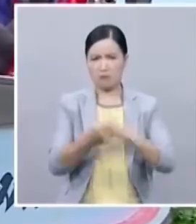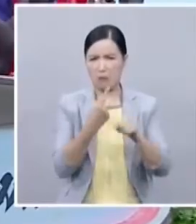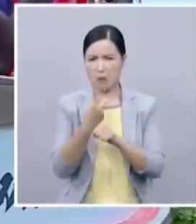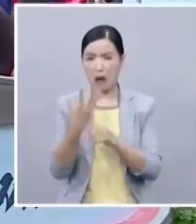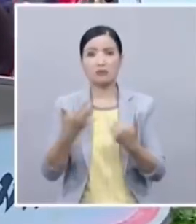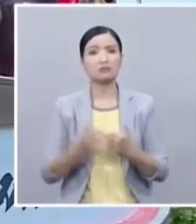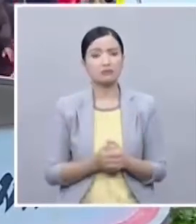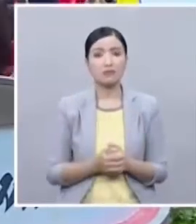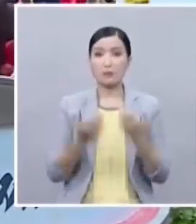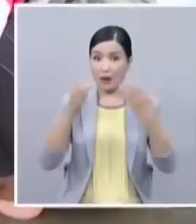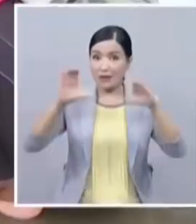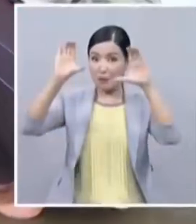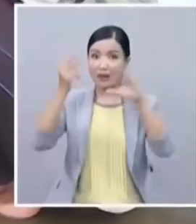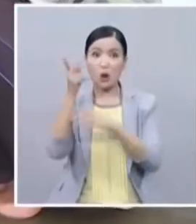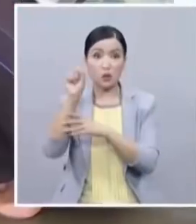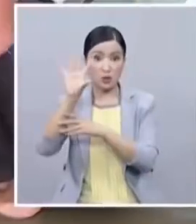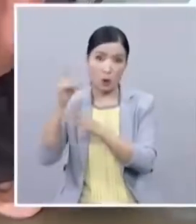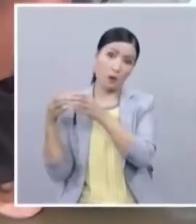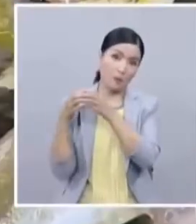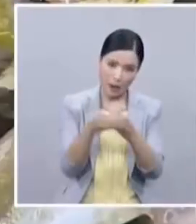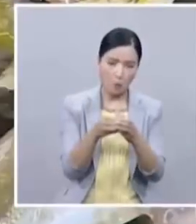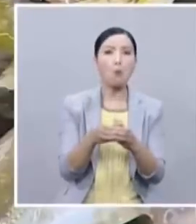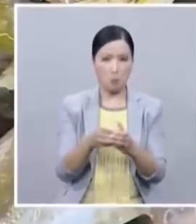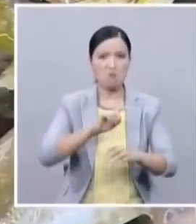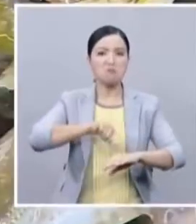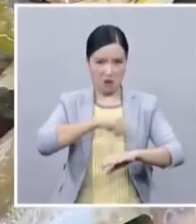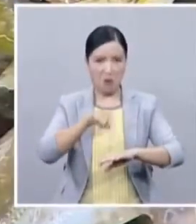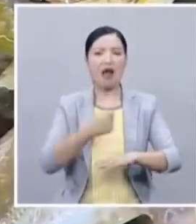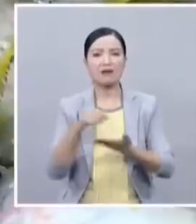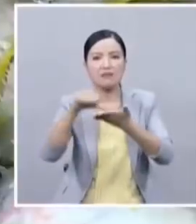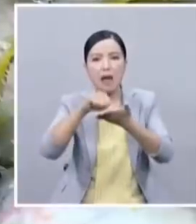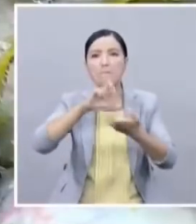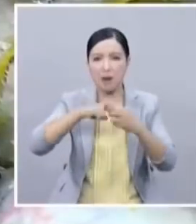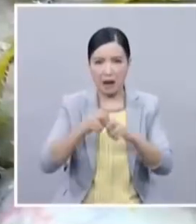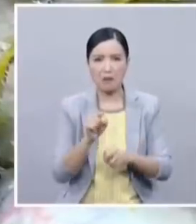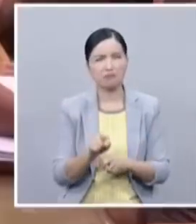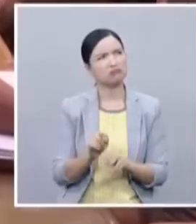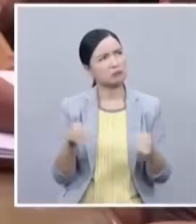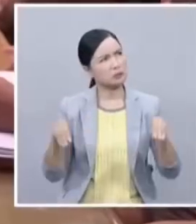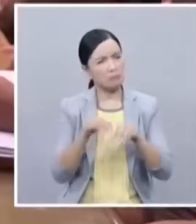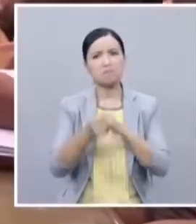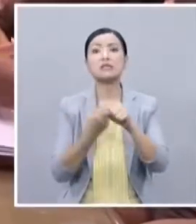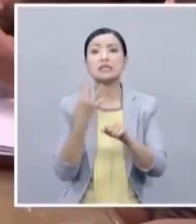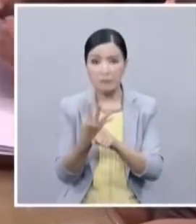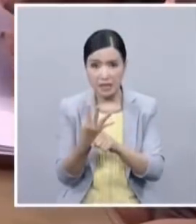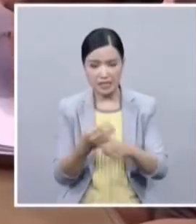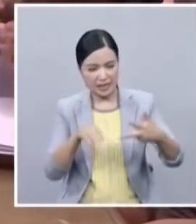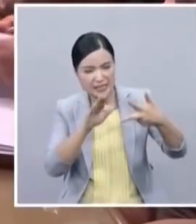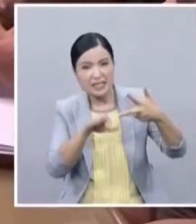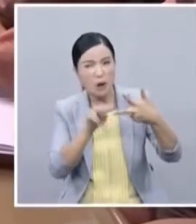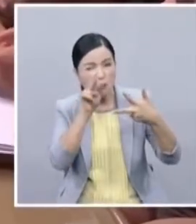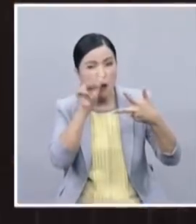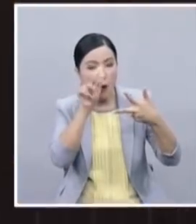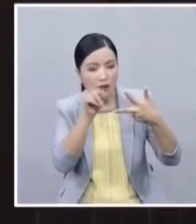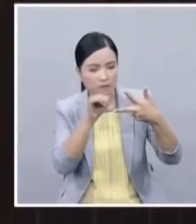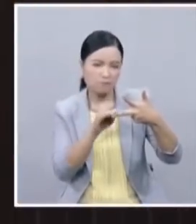ตั้งแต่รัฐบาลและคสช.เข้ามาใช้เวลาหลายปีนะครับคิดว่าเกือบ4ปีได้นะครับจากเทียร์3แล้ว